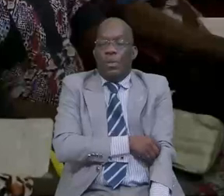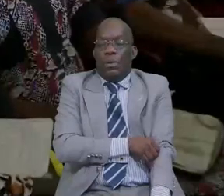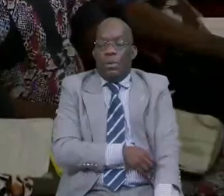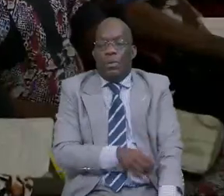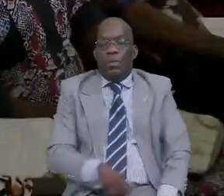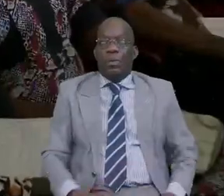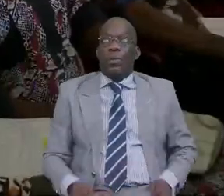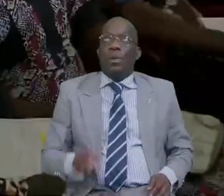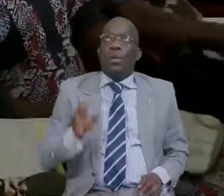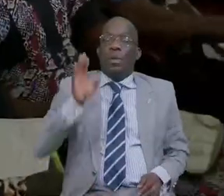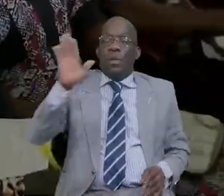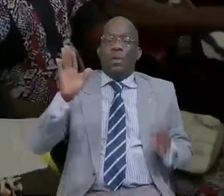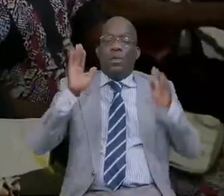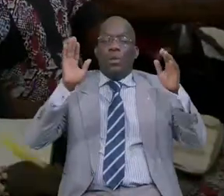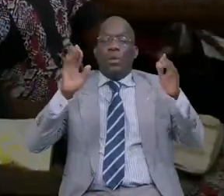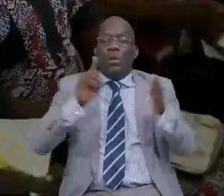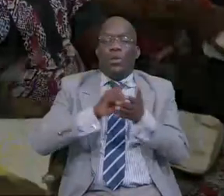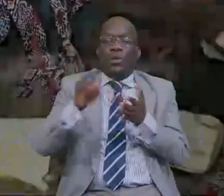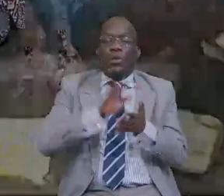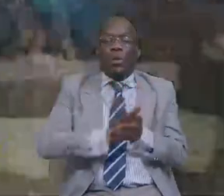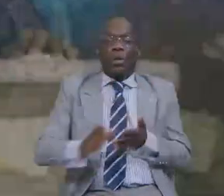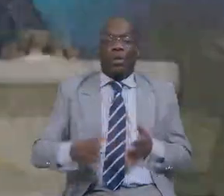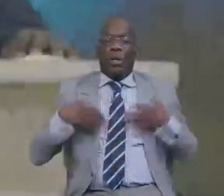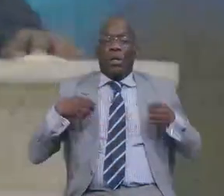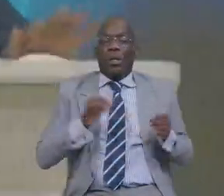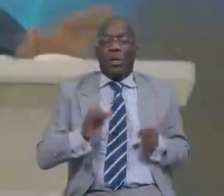la guérison surnaturelle